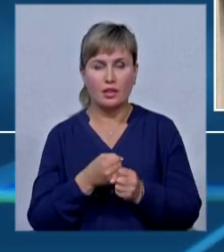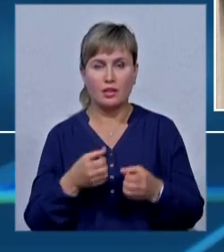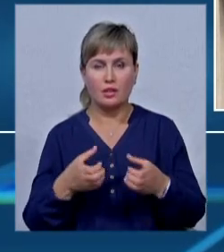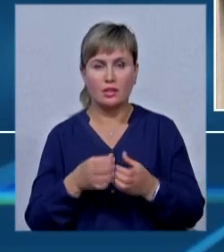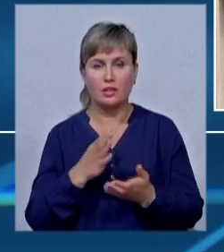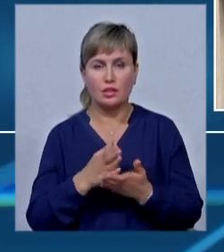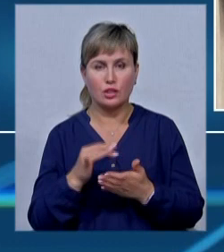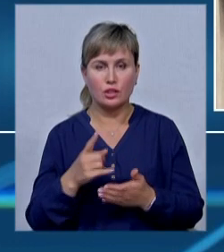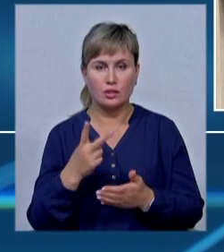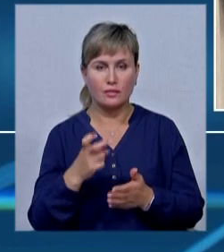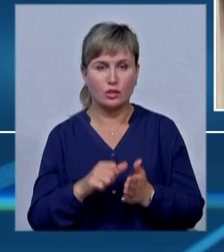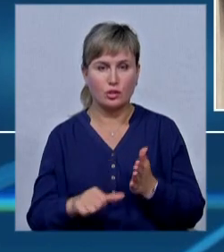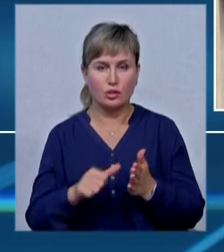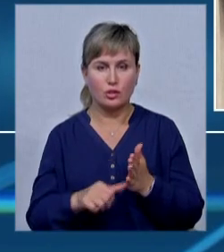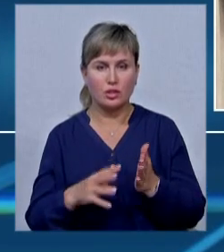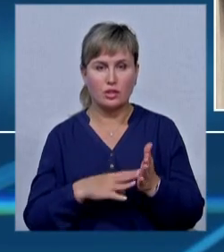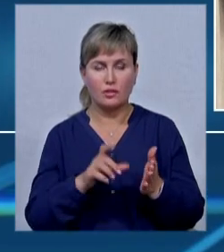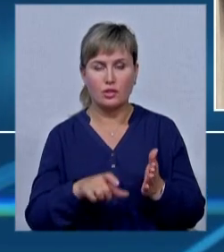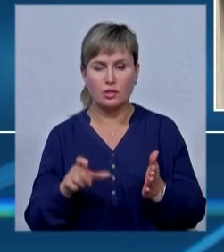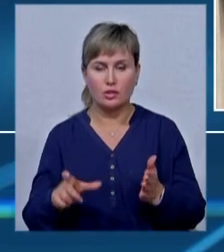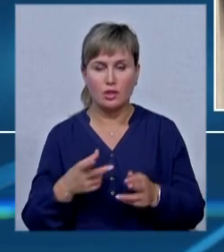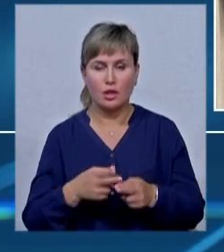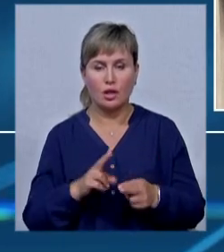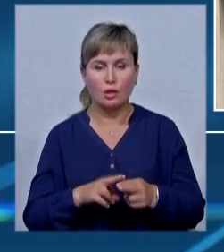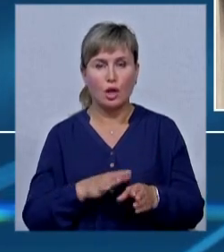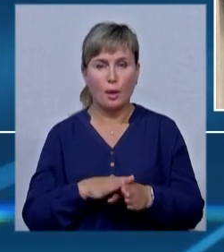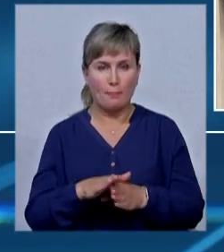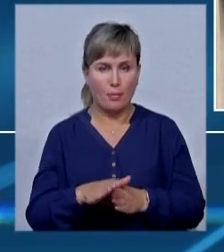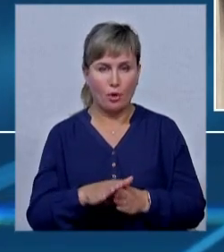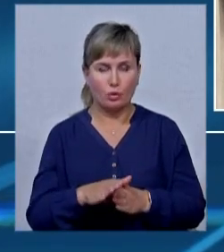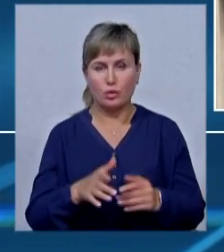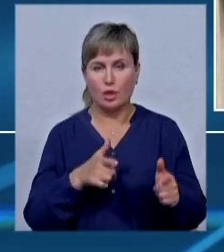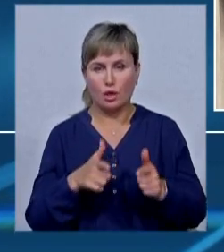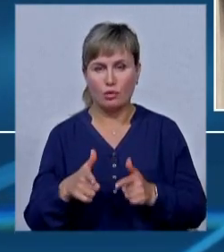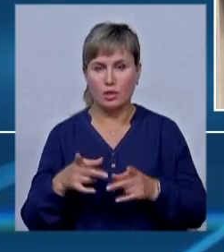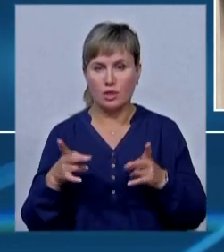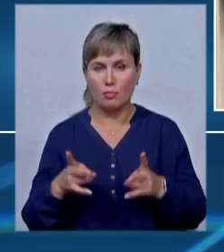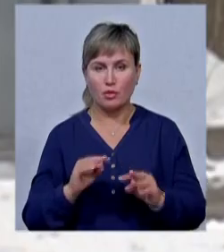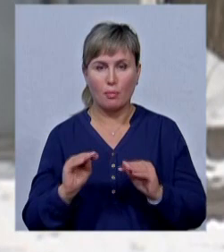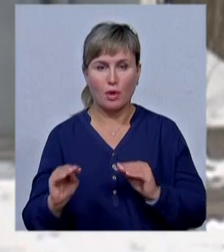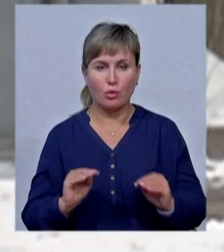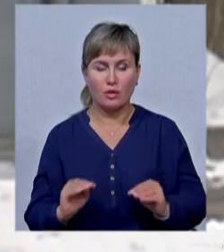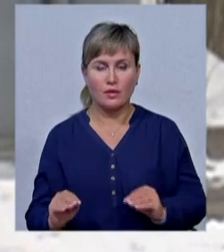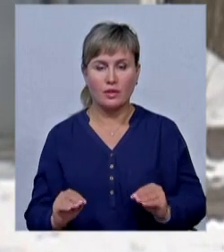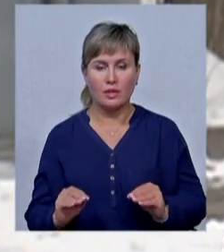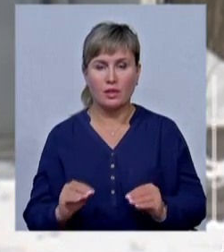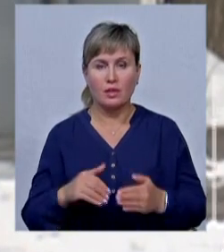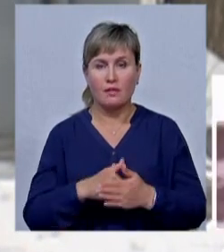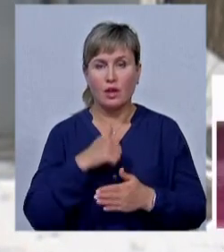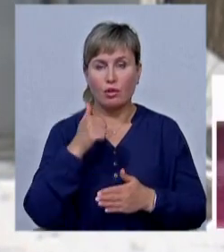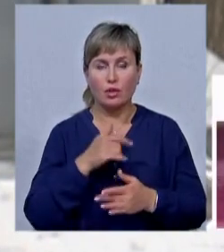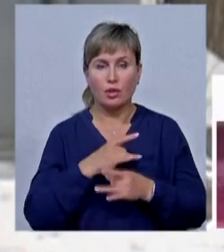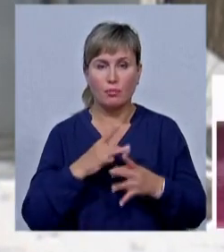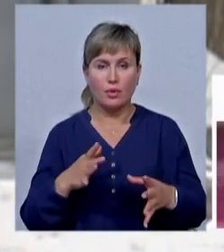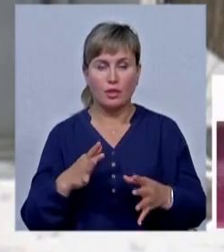из 269 человек, которые полностью укомплектованы необходимым оборудованием. К новогодним праздникам, по